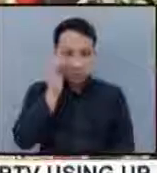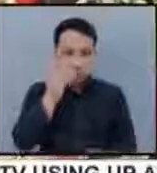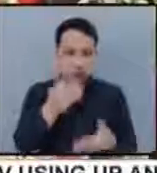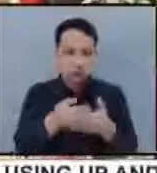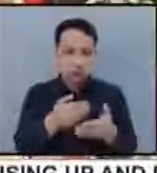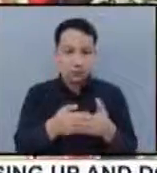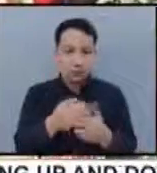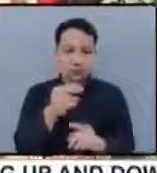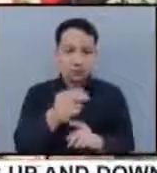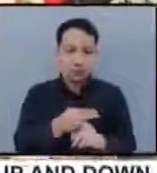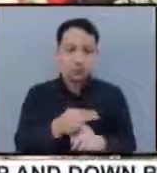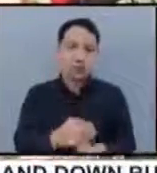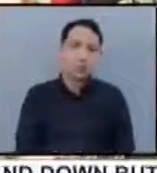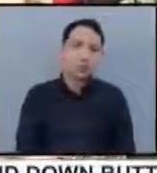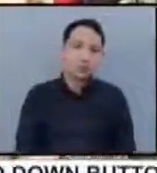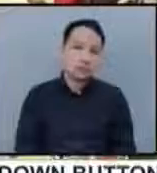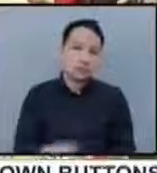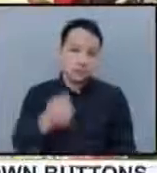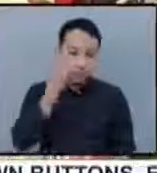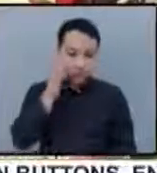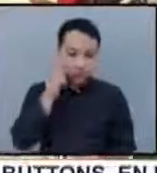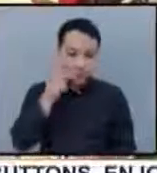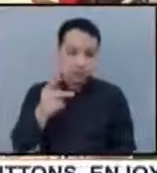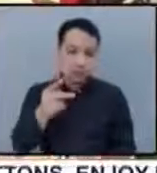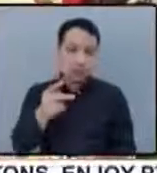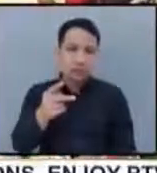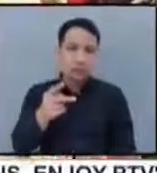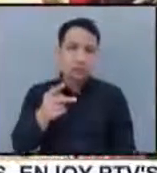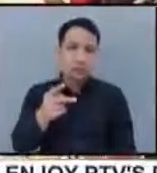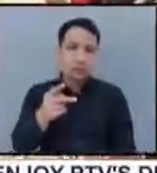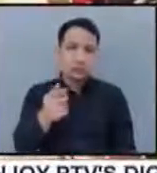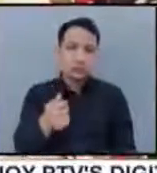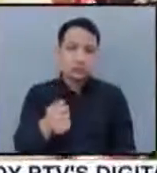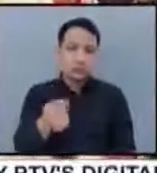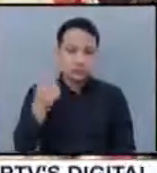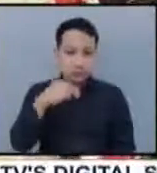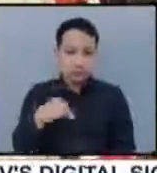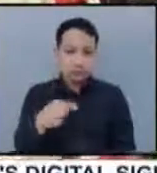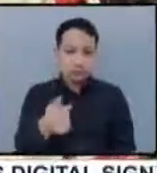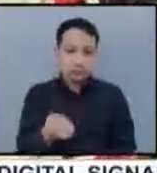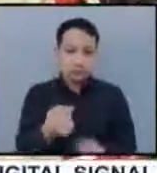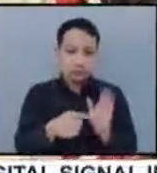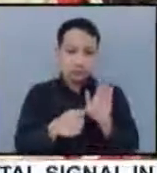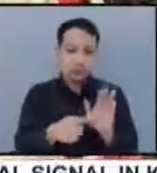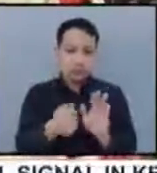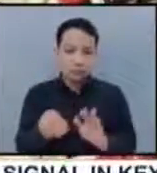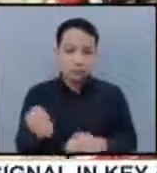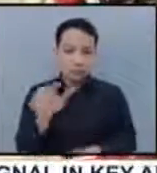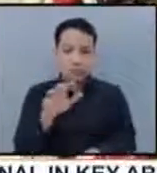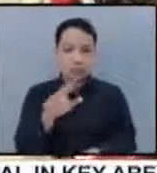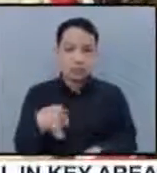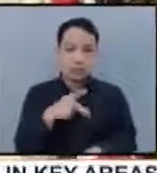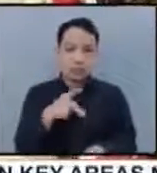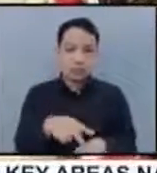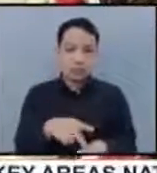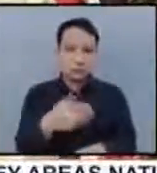undas. Clazel Pardilla para sa morning show ng bayan, Rise and Shine Pilipinas.